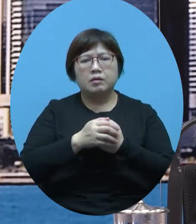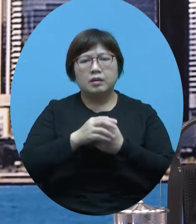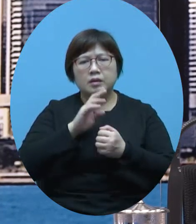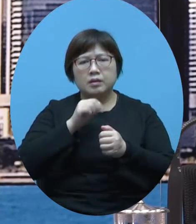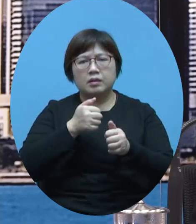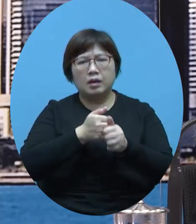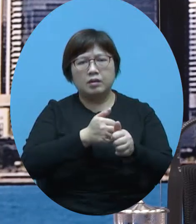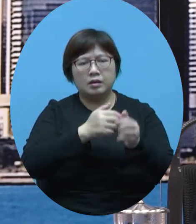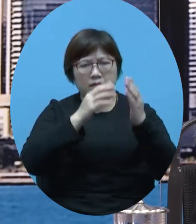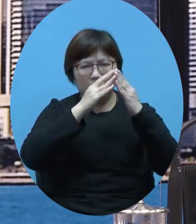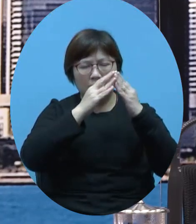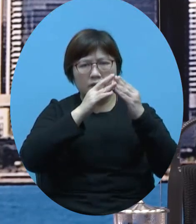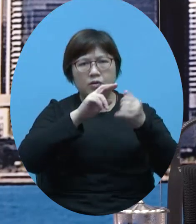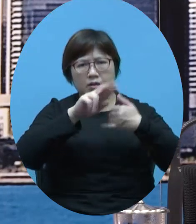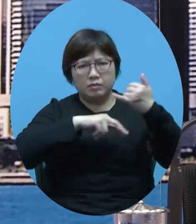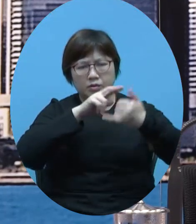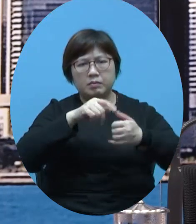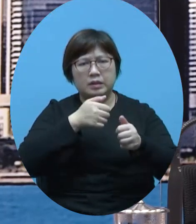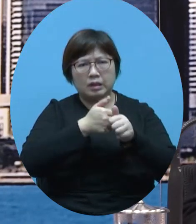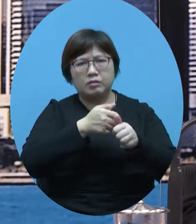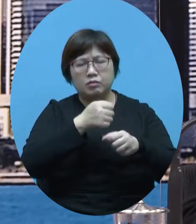制嘅家居檢疫嗰度去做啦嚇。